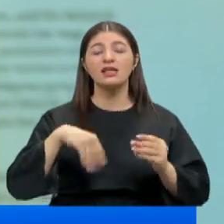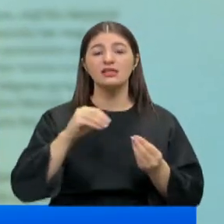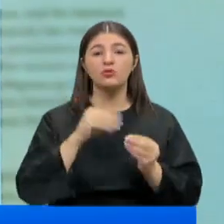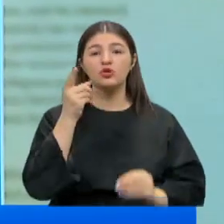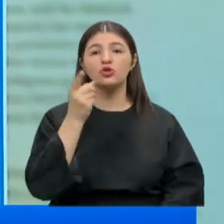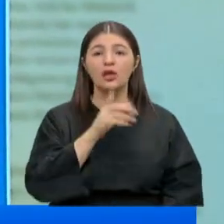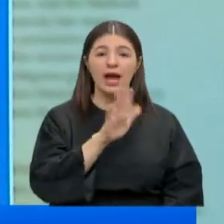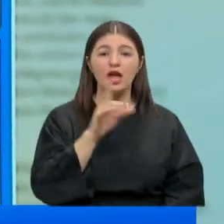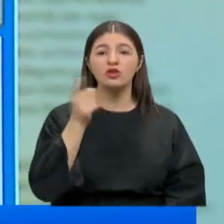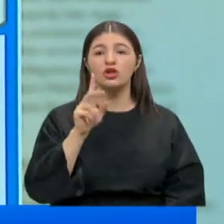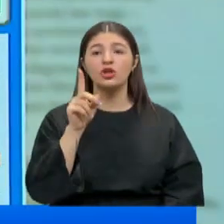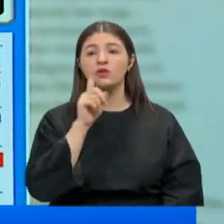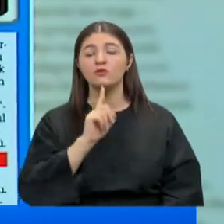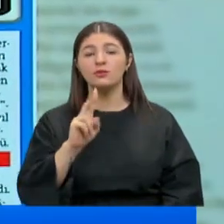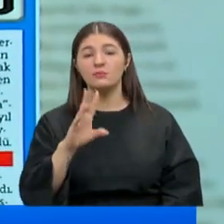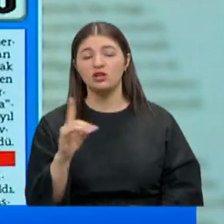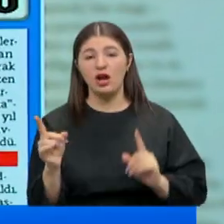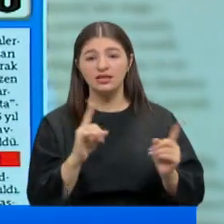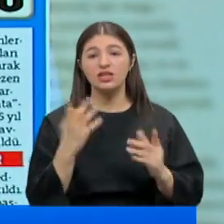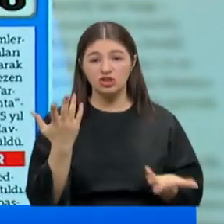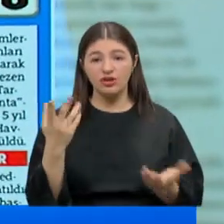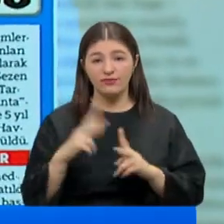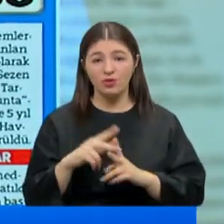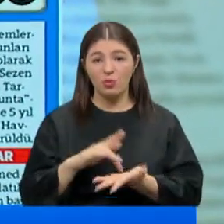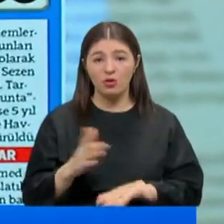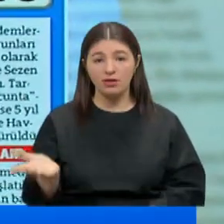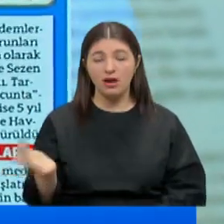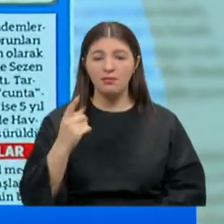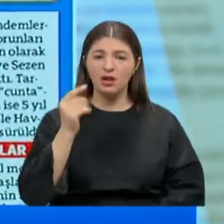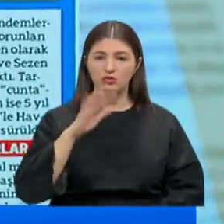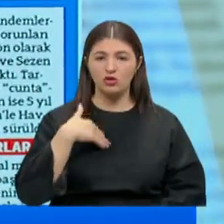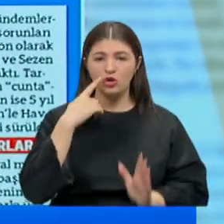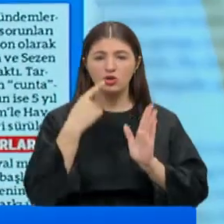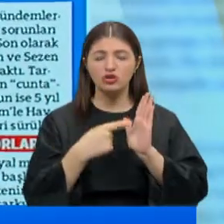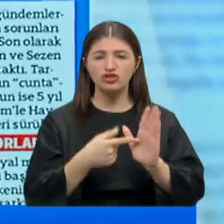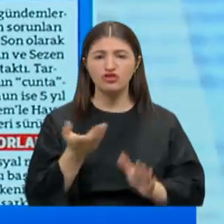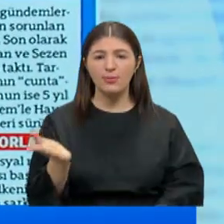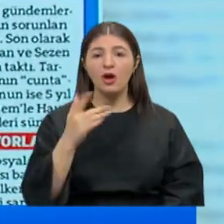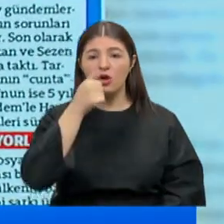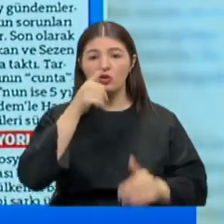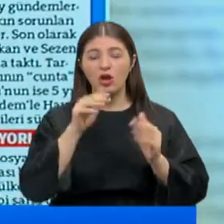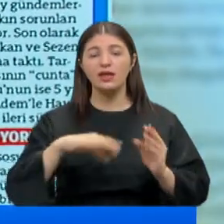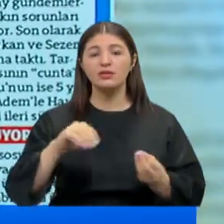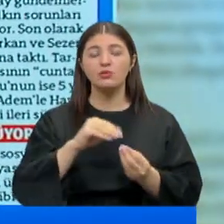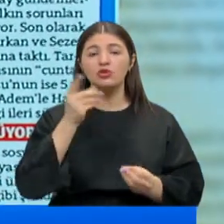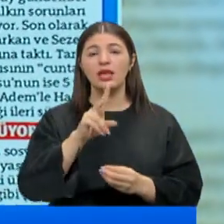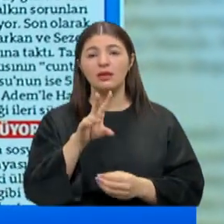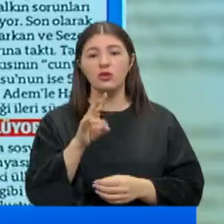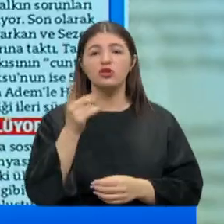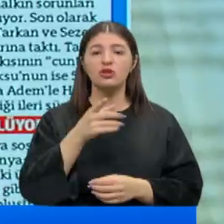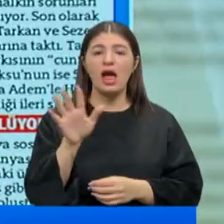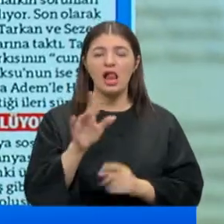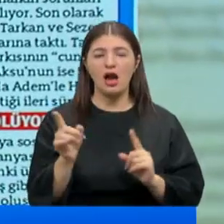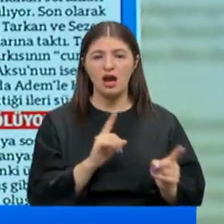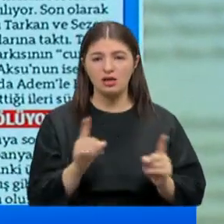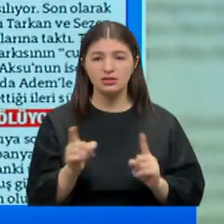zammı yüzde elliye yüzde 125 işte faturalarınız ortada Biraz sonra göstereceğim doğalgaz zammı 125 ile 100